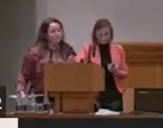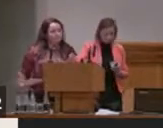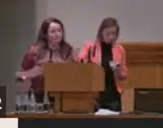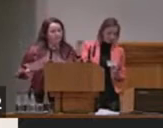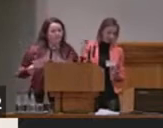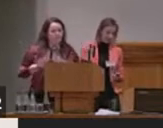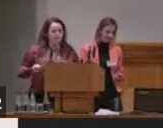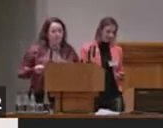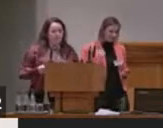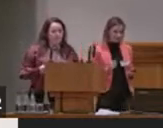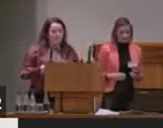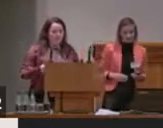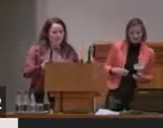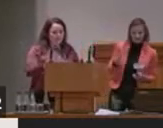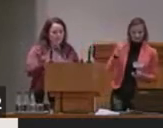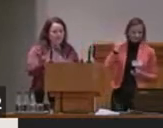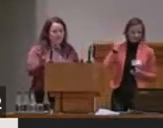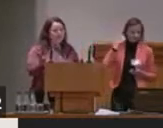istotne.